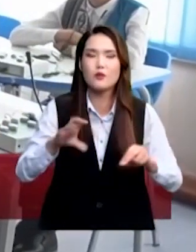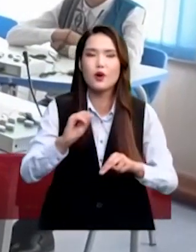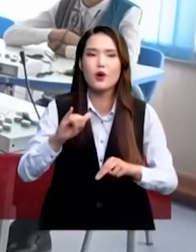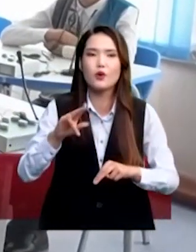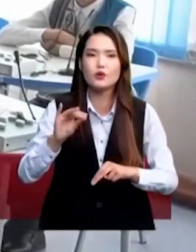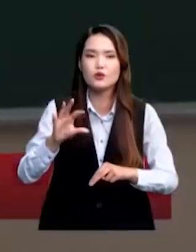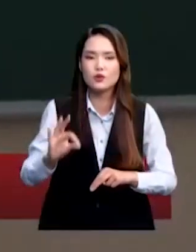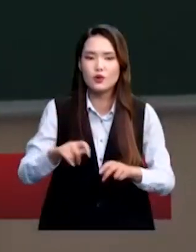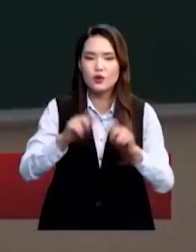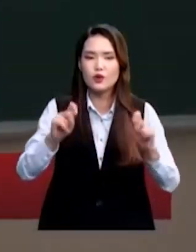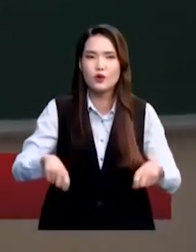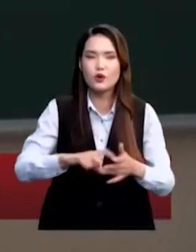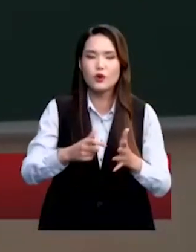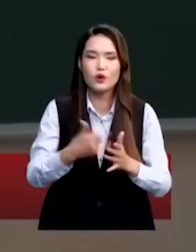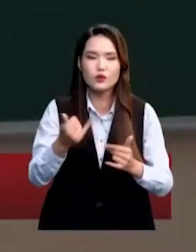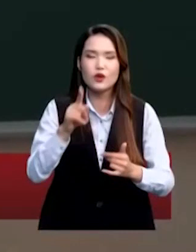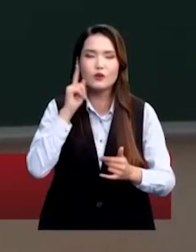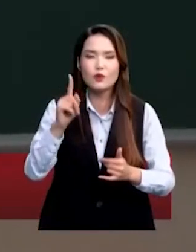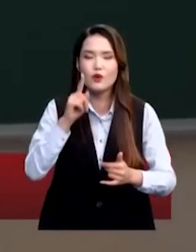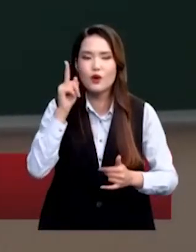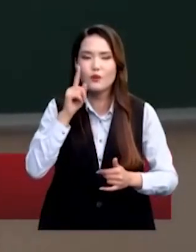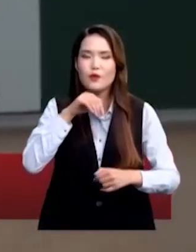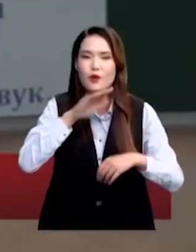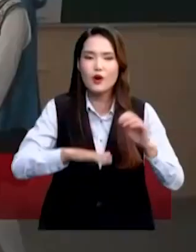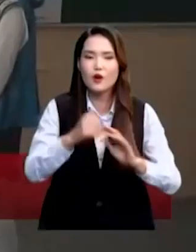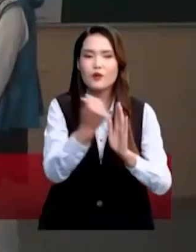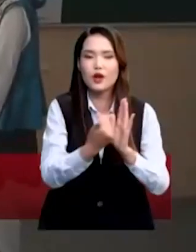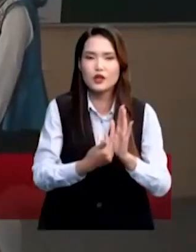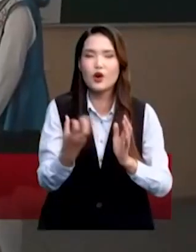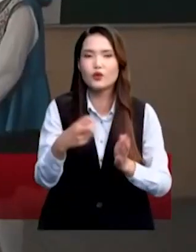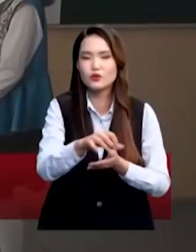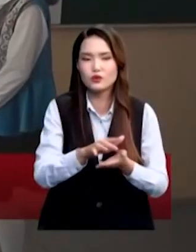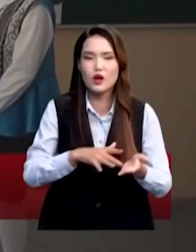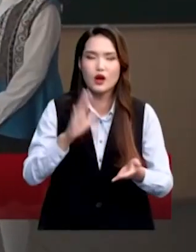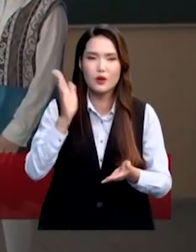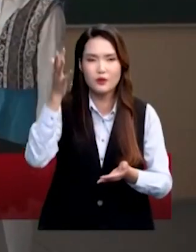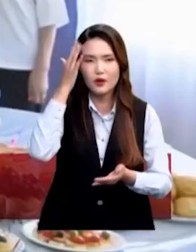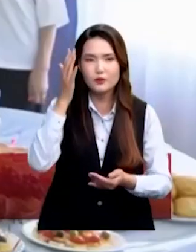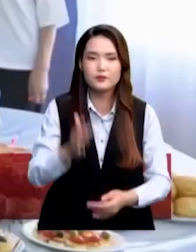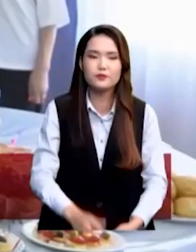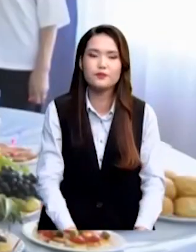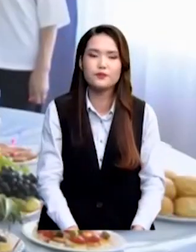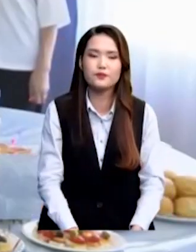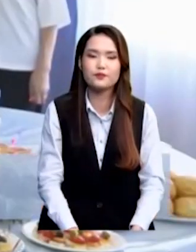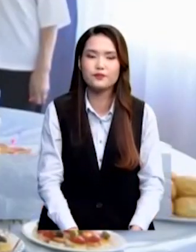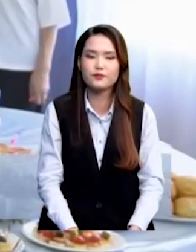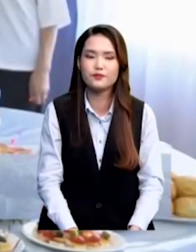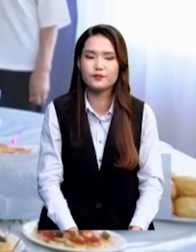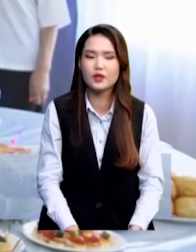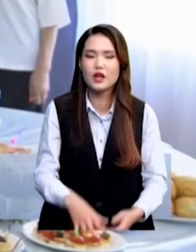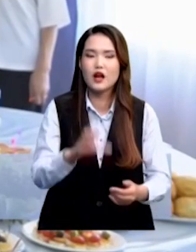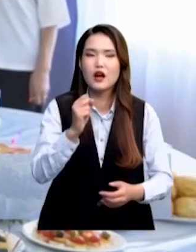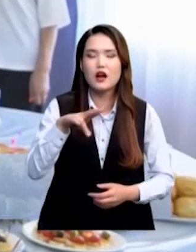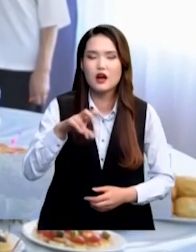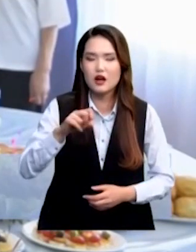Индустриялаушылардың сөзінше, жасөспірімдерді кәсіпті бағдарлау жобасы әлі де жалғасын табады. Вот проект реализуется на